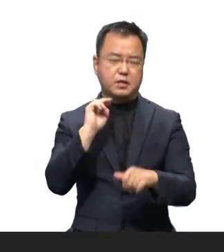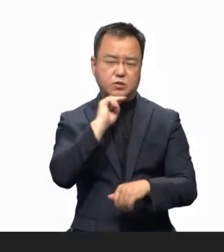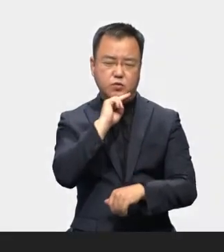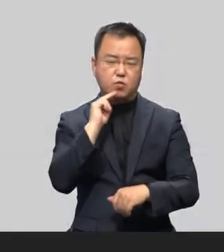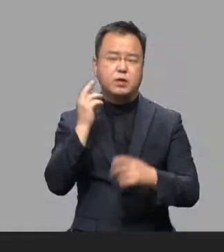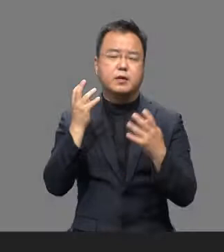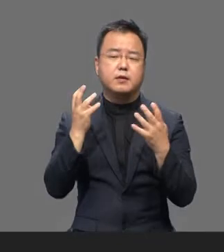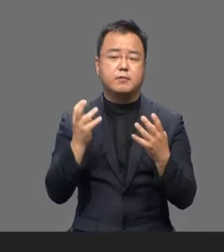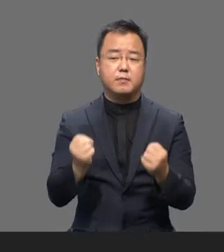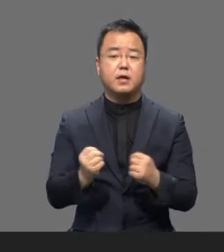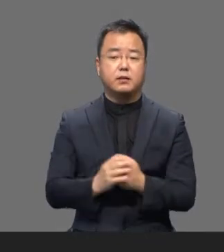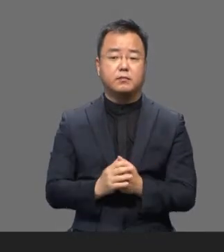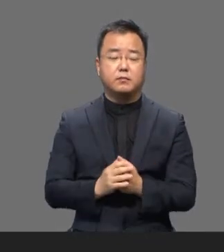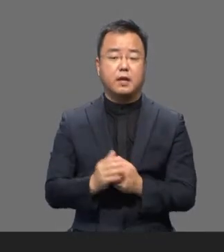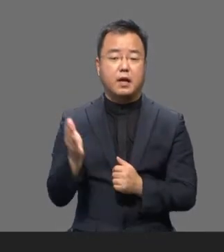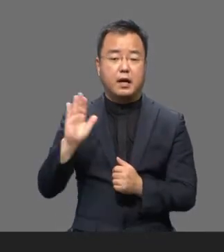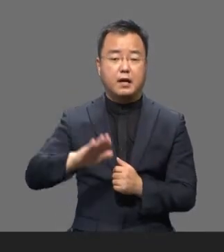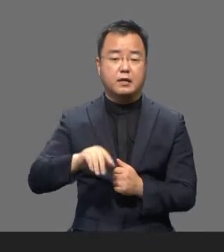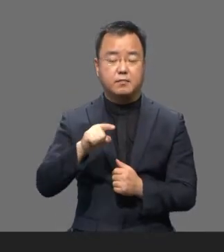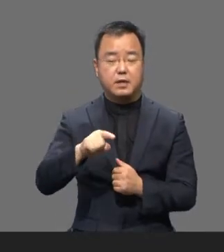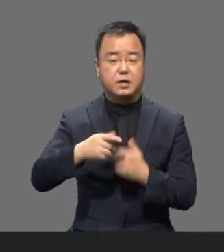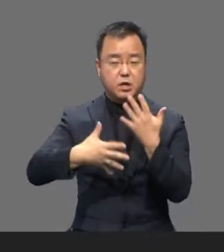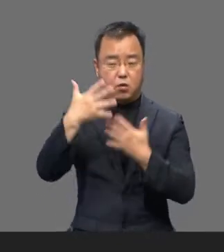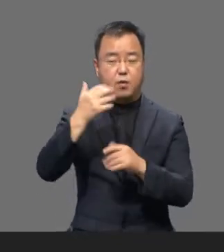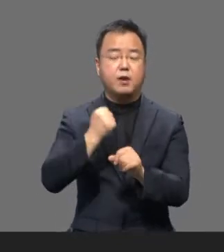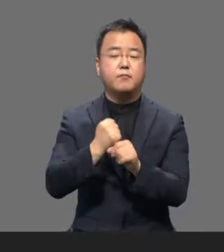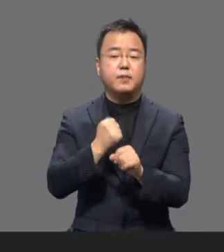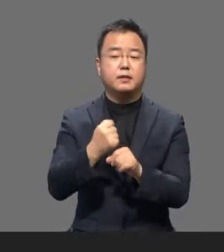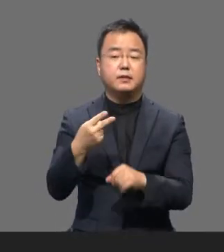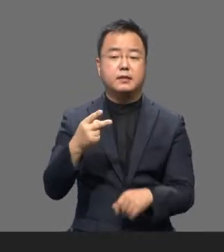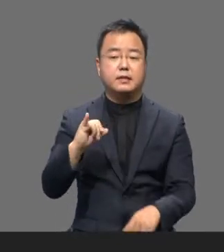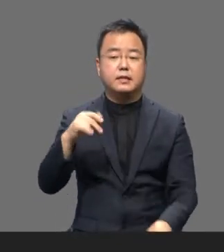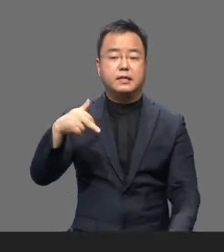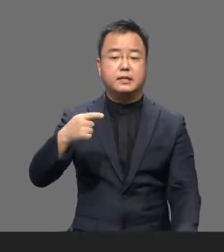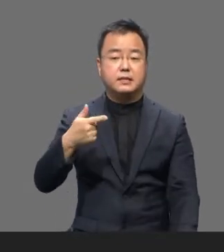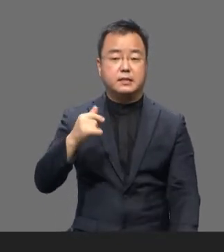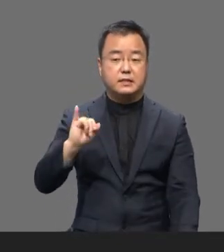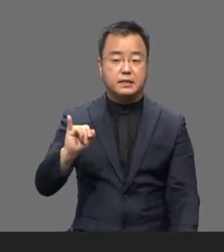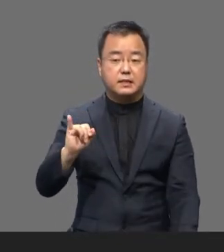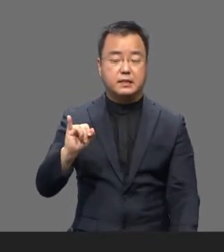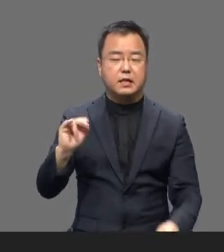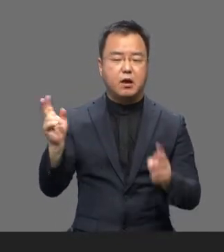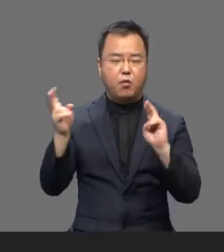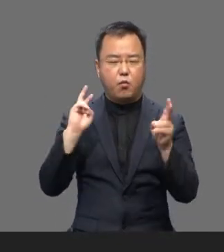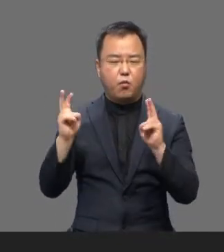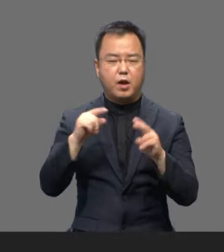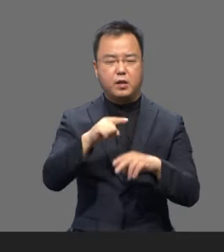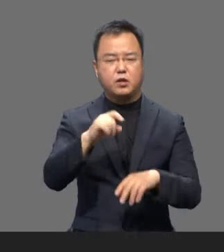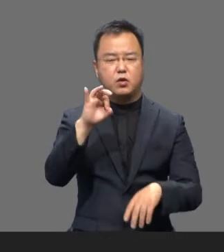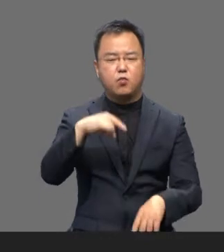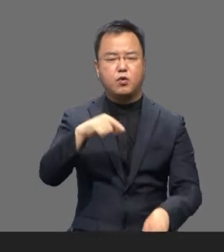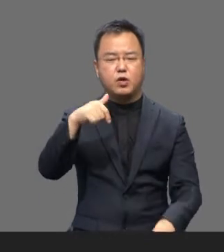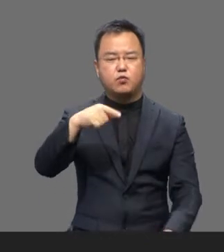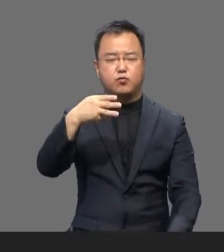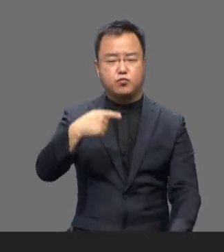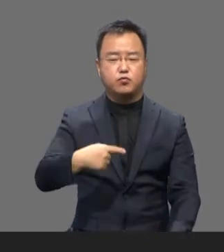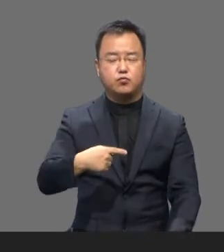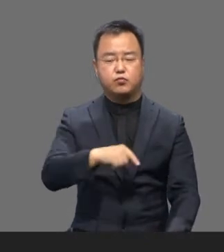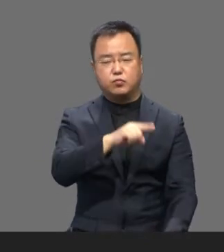하지만 뮬란 제작자인 디즈니는 촬영에 협조해준 신장 위구르 지역 공안에게 감사의 인사를 전했죠.